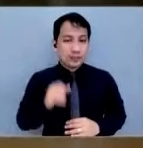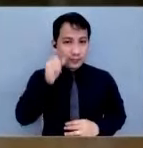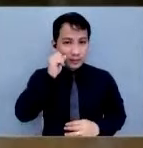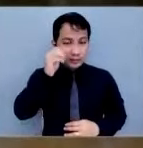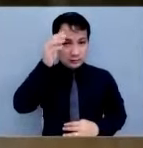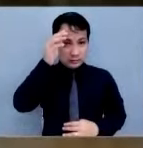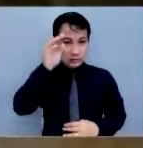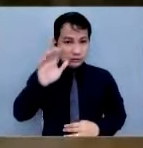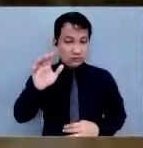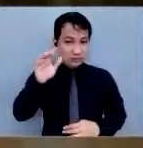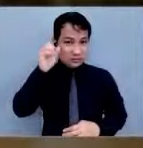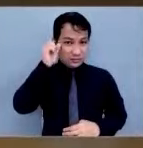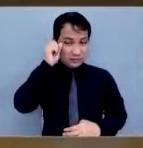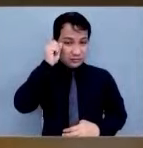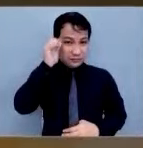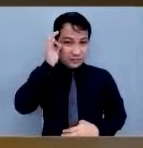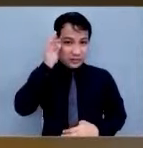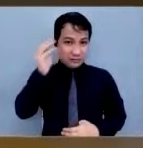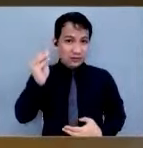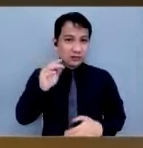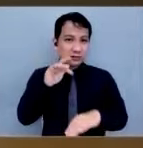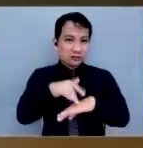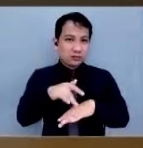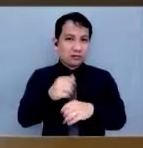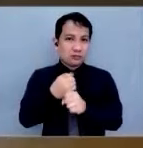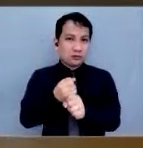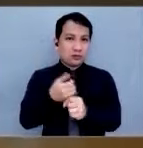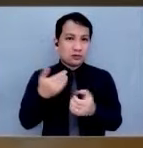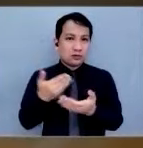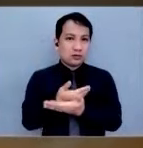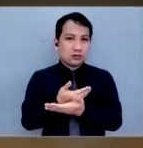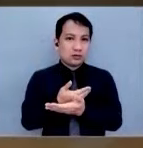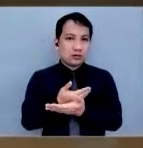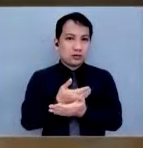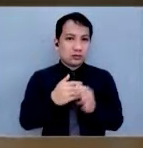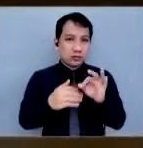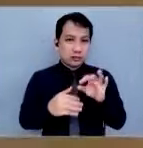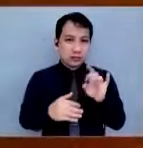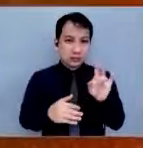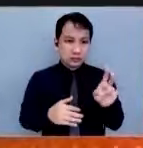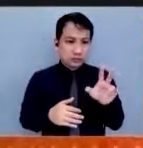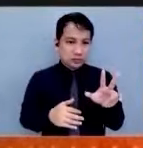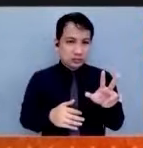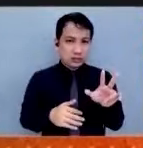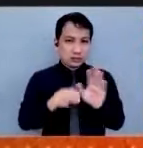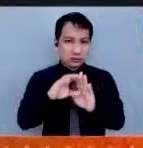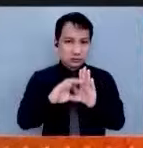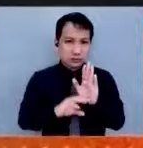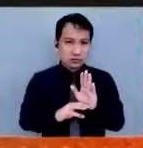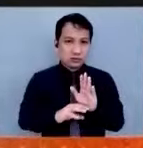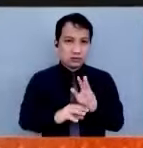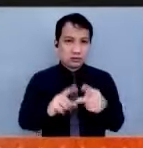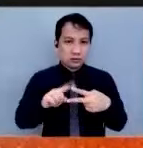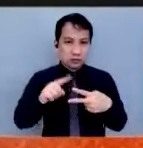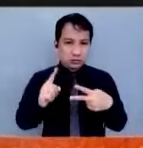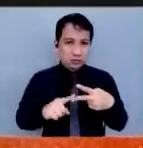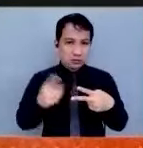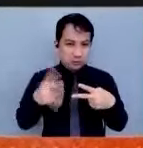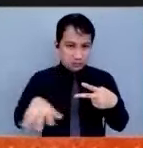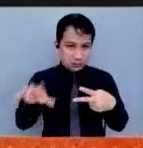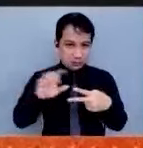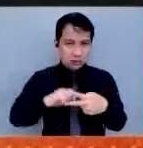1935 Constitution. Katunayan, gumawa siya ng panibago ang 1973 Constitution. Dalawang taon bago matapos ang kanyang huling